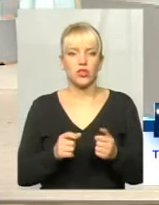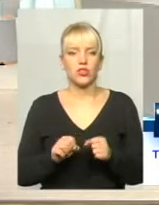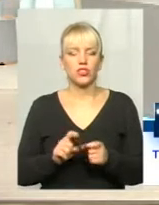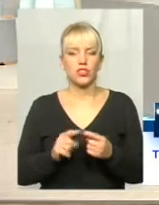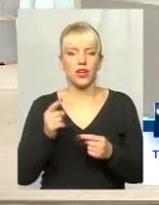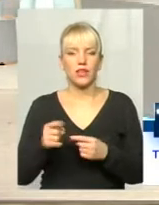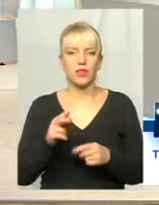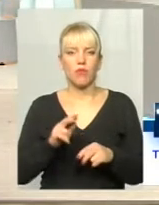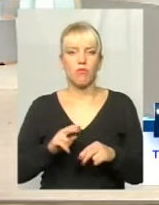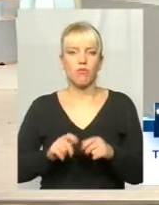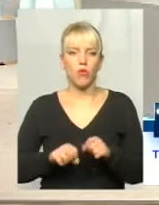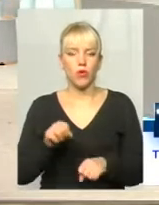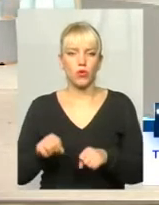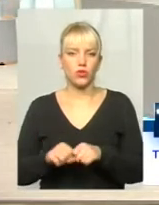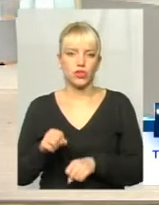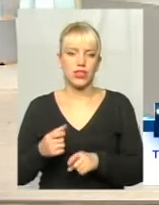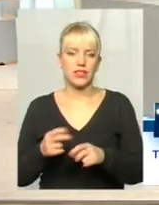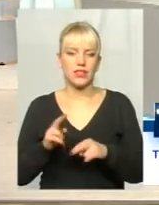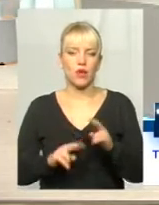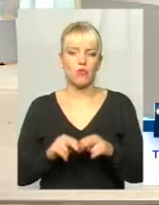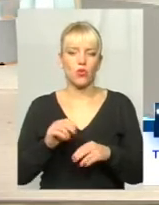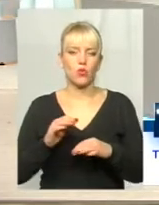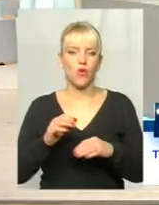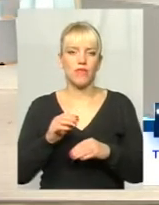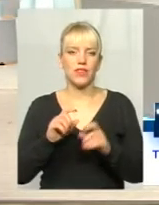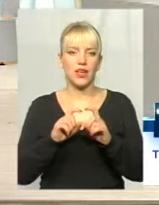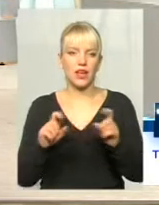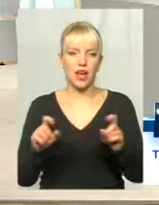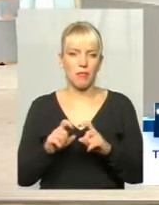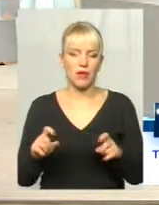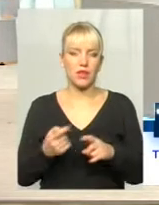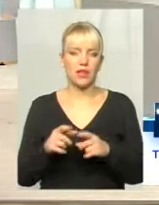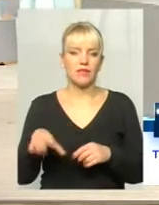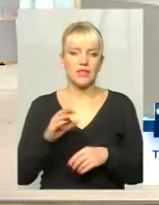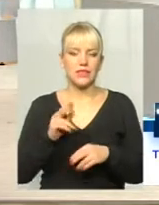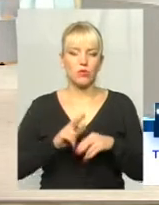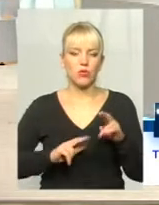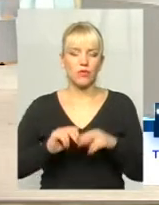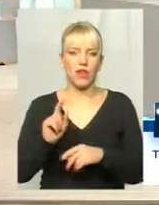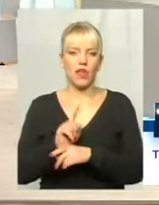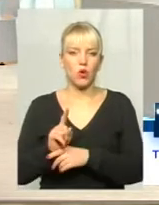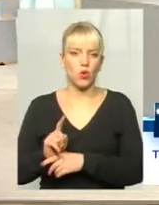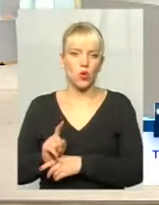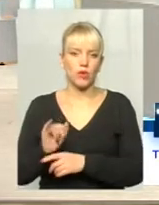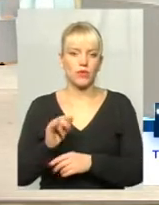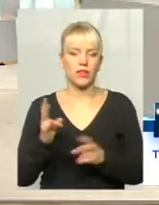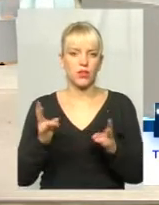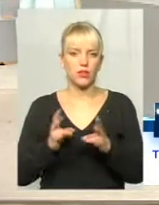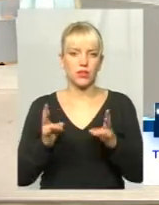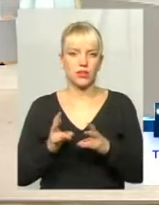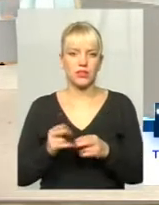порушення забудовниками тих всіх ДБНів, будівельних норм, необхідності